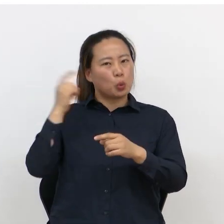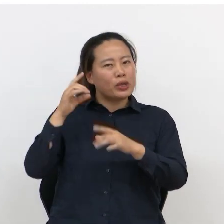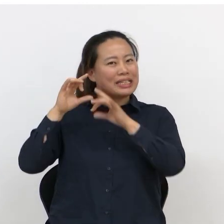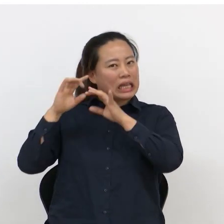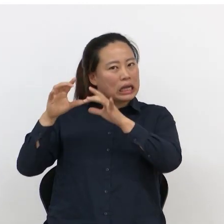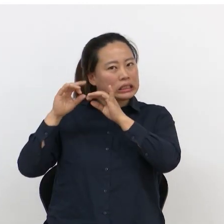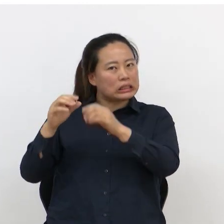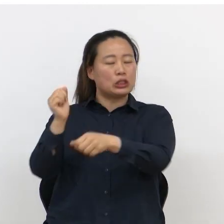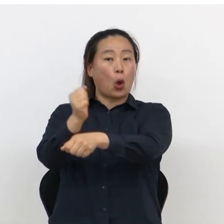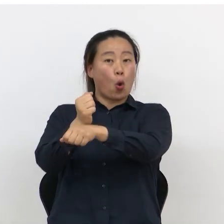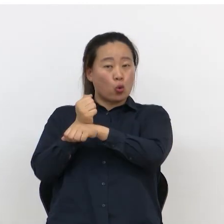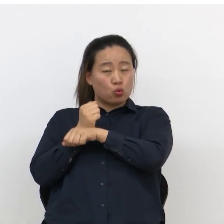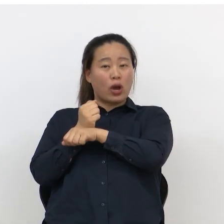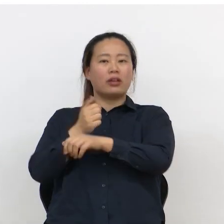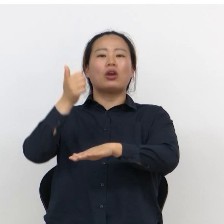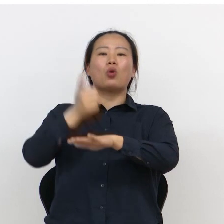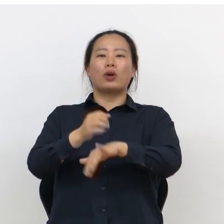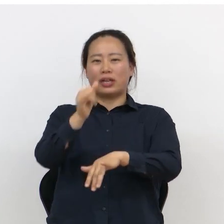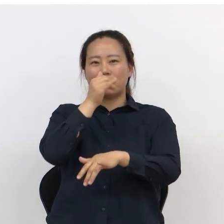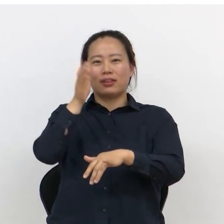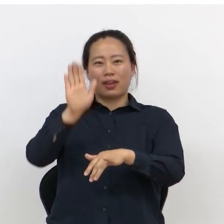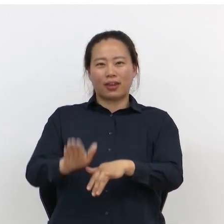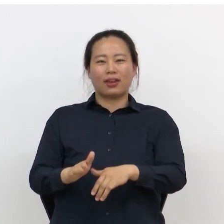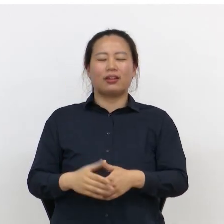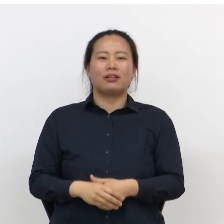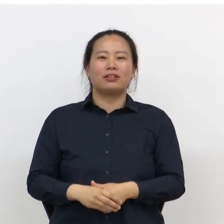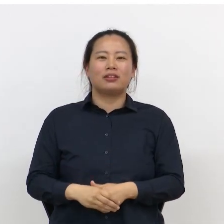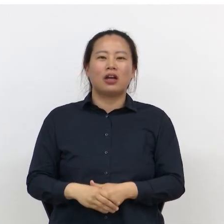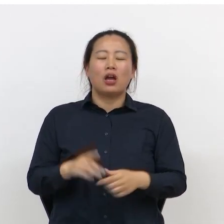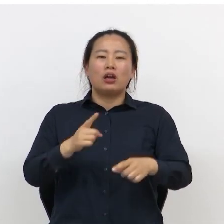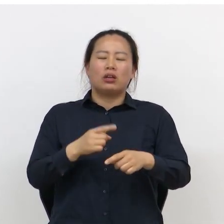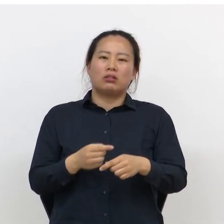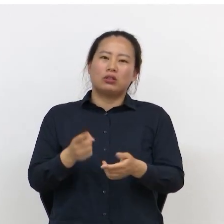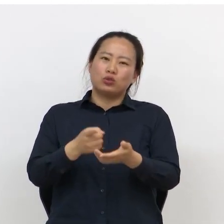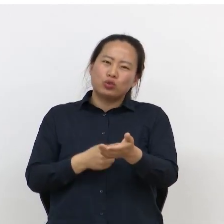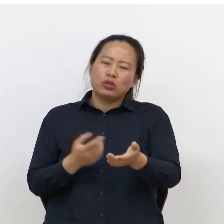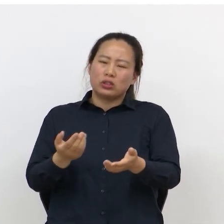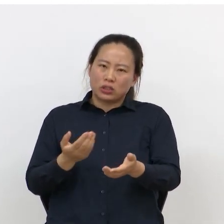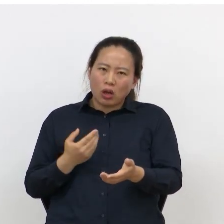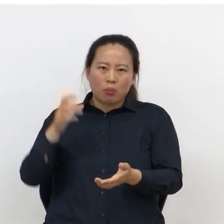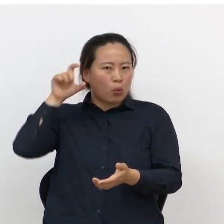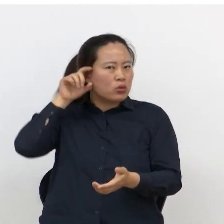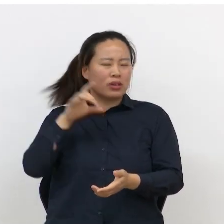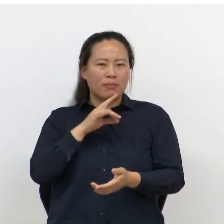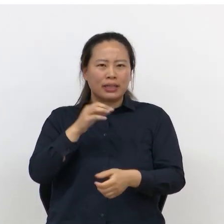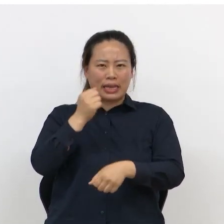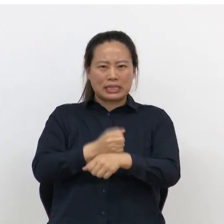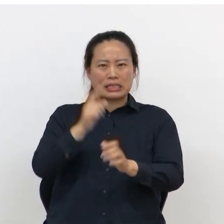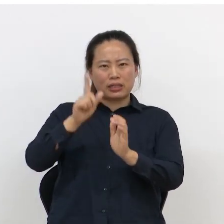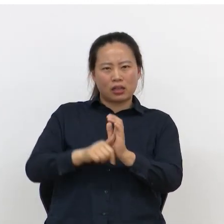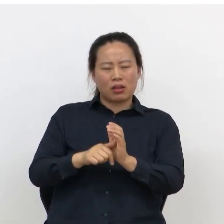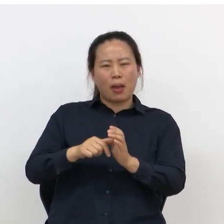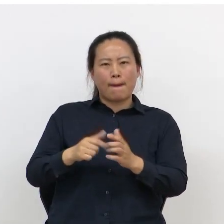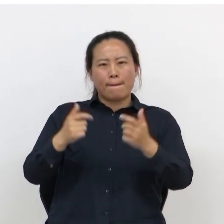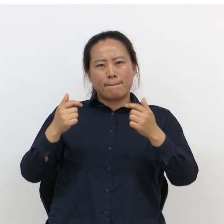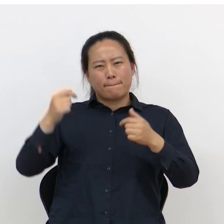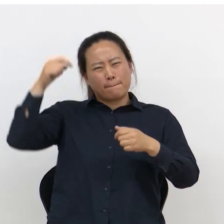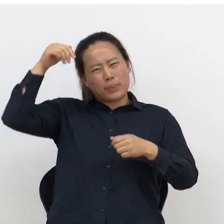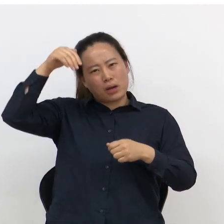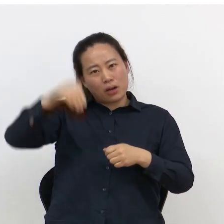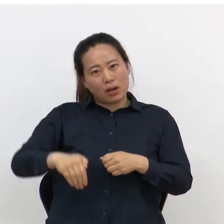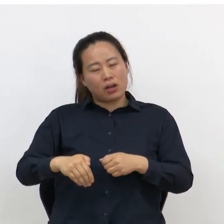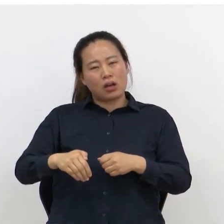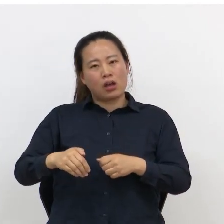연구 결과인데요. 평균만 보겠습니다. 수술 전 보청기만 꼈을 때 점수입니다. 매우 낮죠. EAS